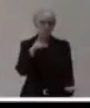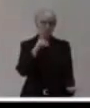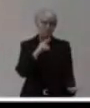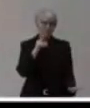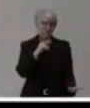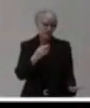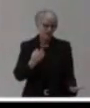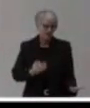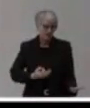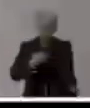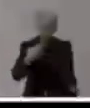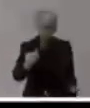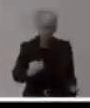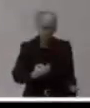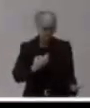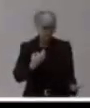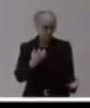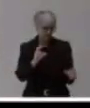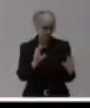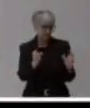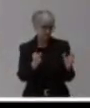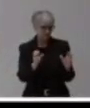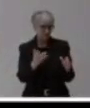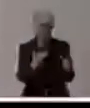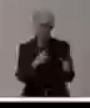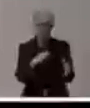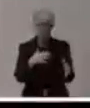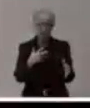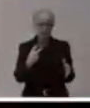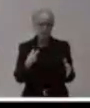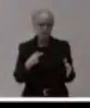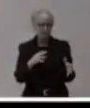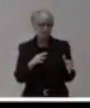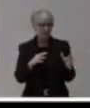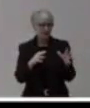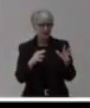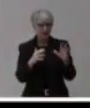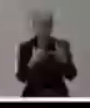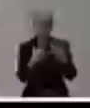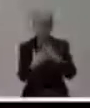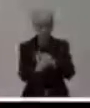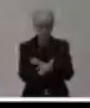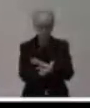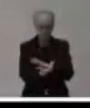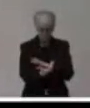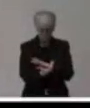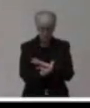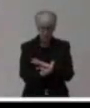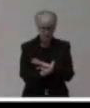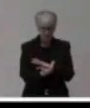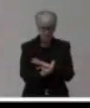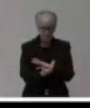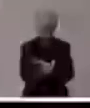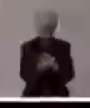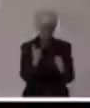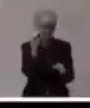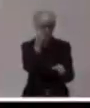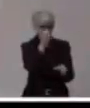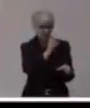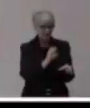sempre più spesso anche sui media. Come sta cambiando la situazione, la composizione, la demografia